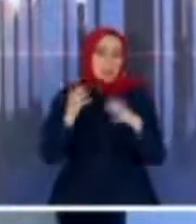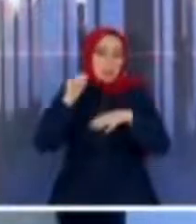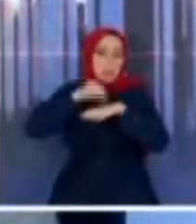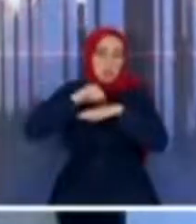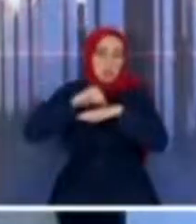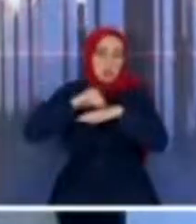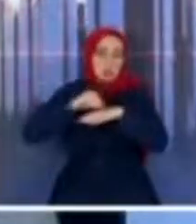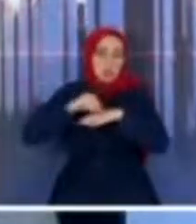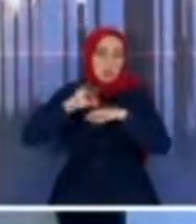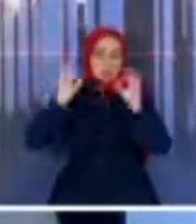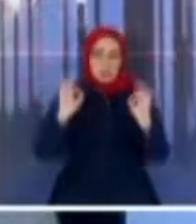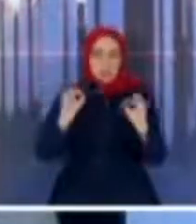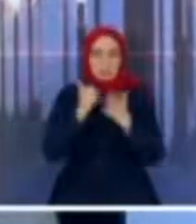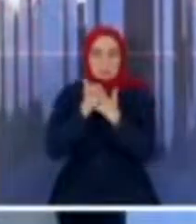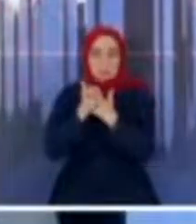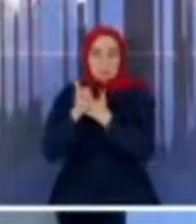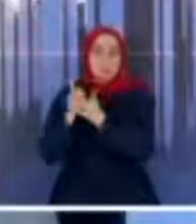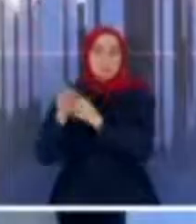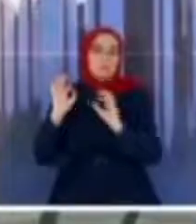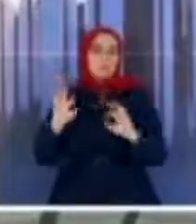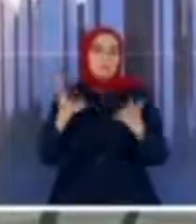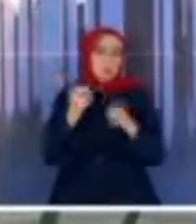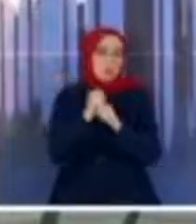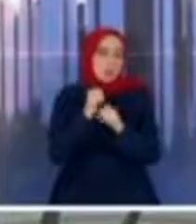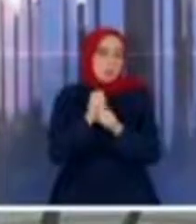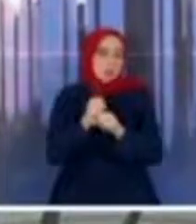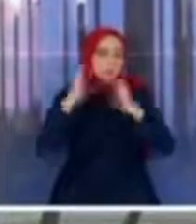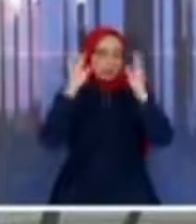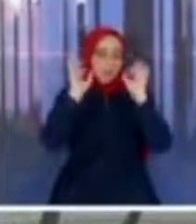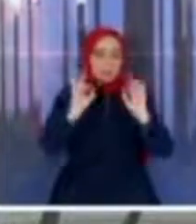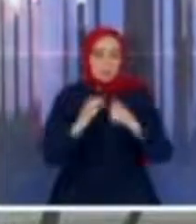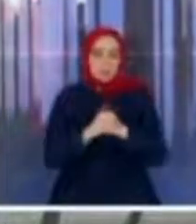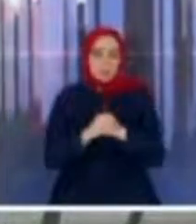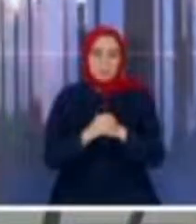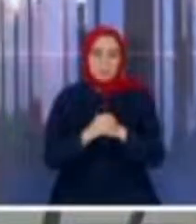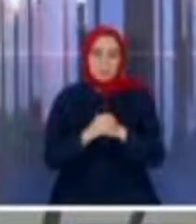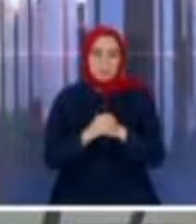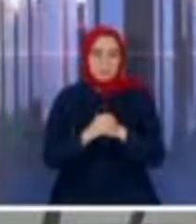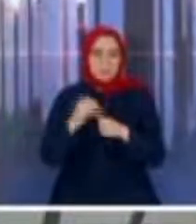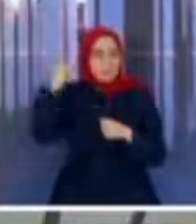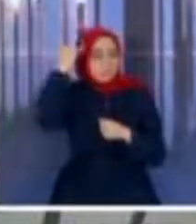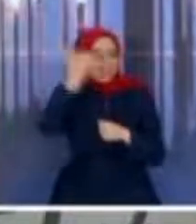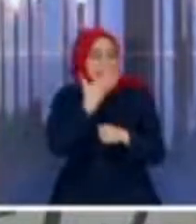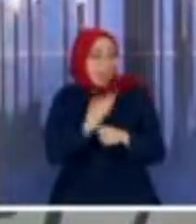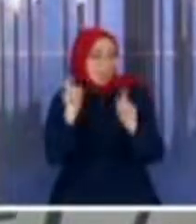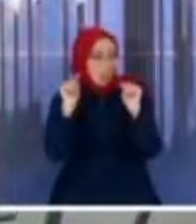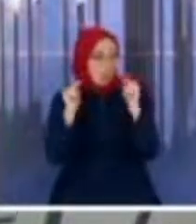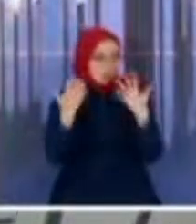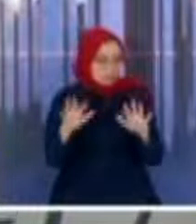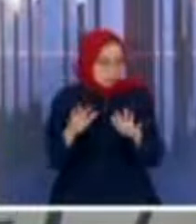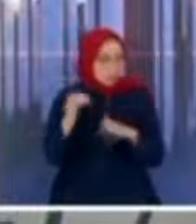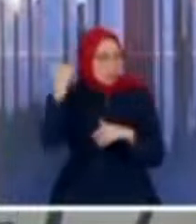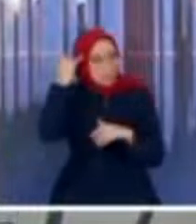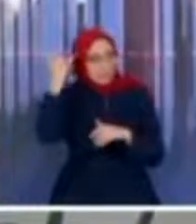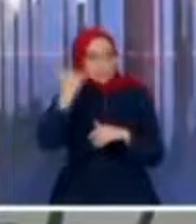هذيا الرقميه بين ظفرين في الخدمه نتاعهم؟ هو الافكار موجوده والافكار نجموا